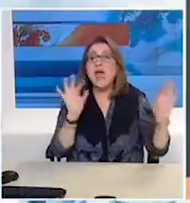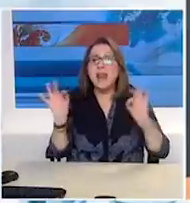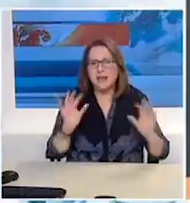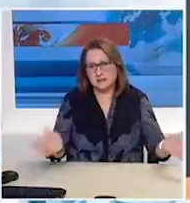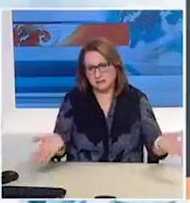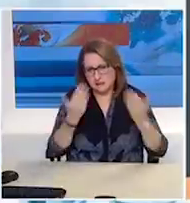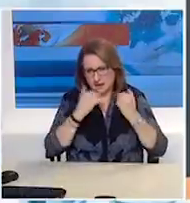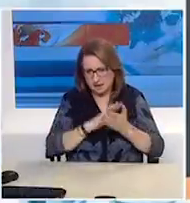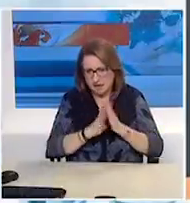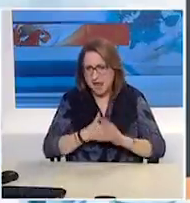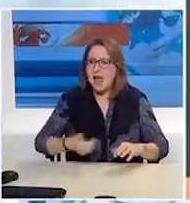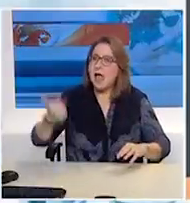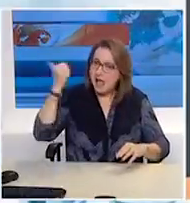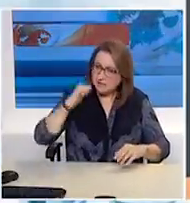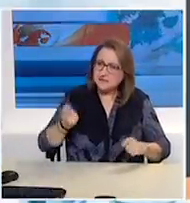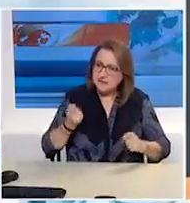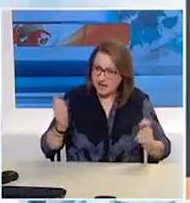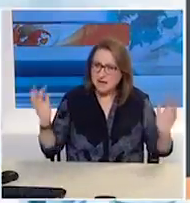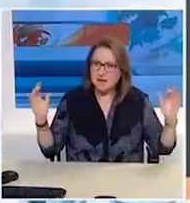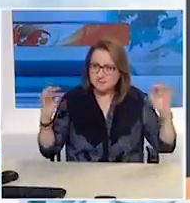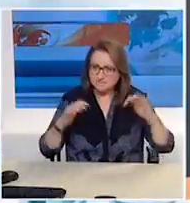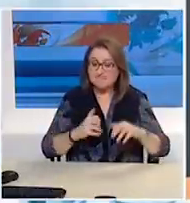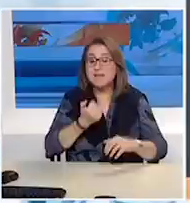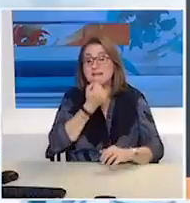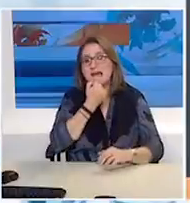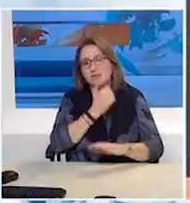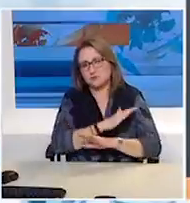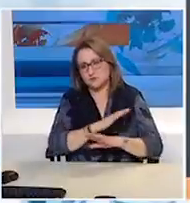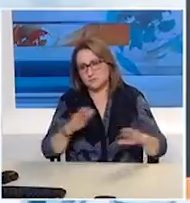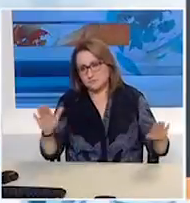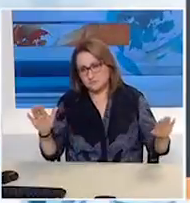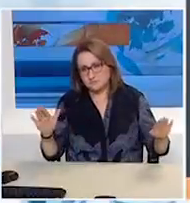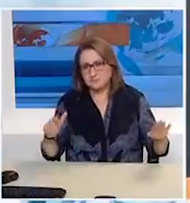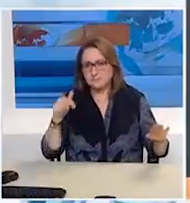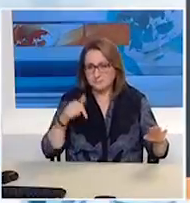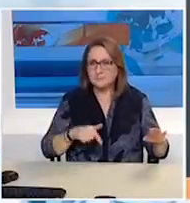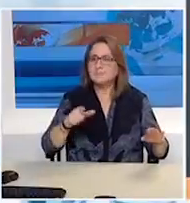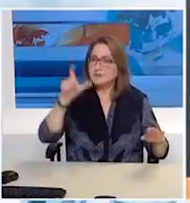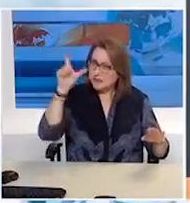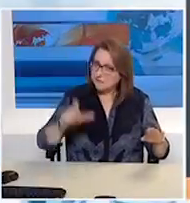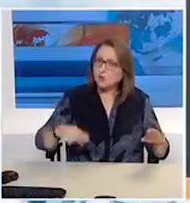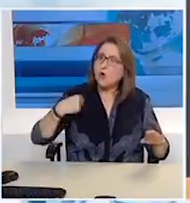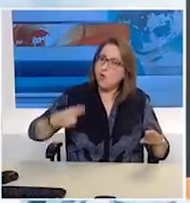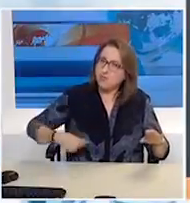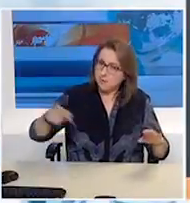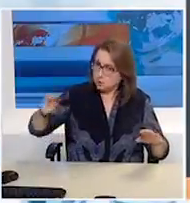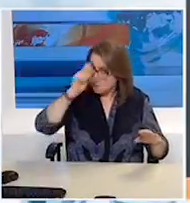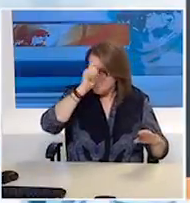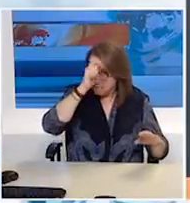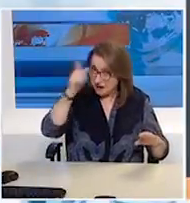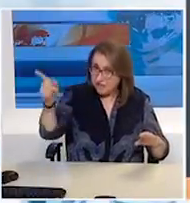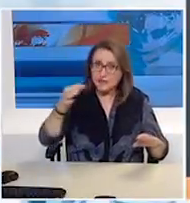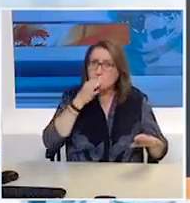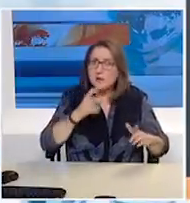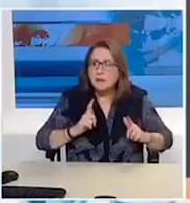αυτή χτες στην Ομόνια. Ήταν προφανώς λάθος και σας παραπέμπω και στην σχετική δήλωση του Δημάρχου, ο οποίος με παρησία